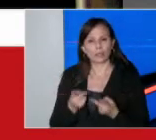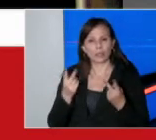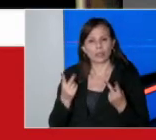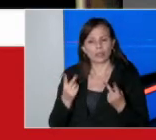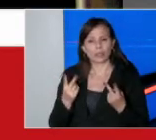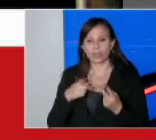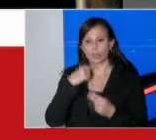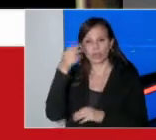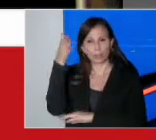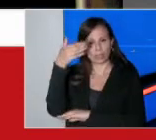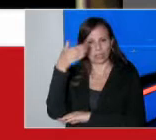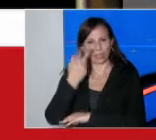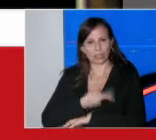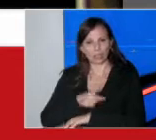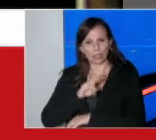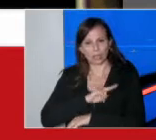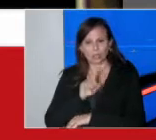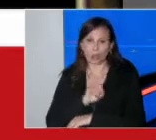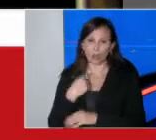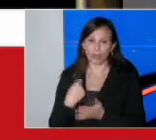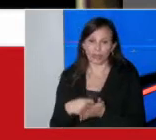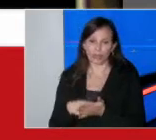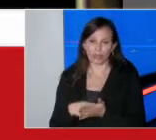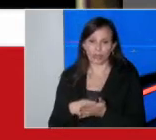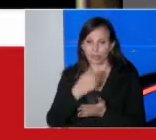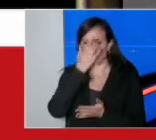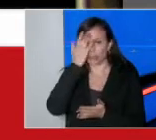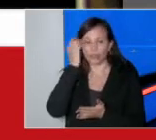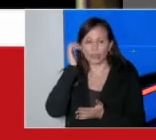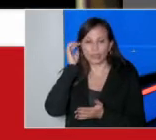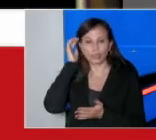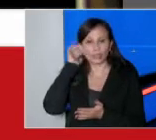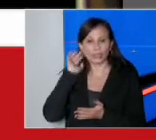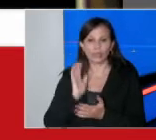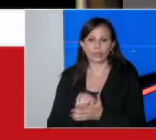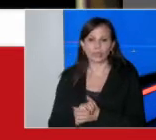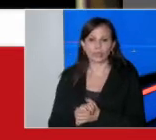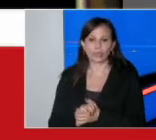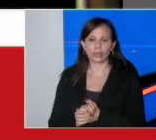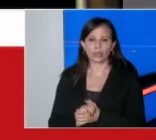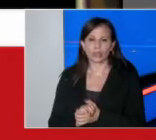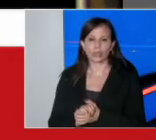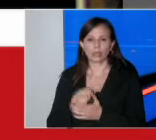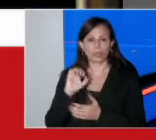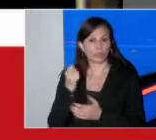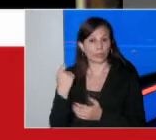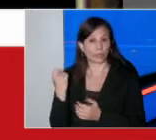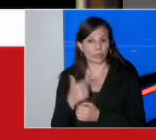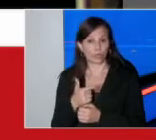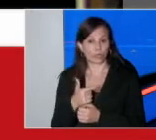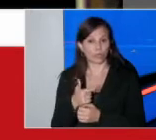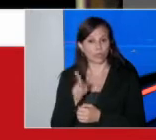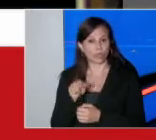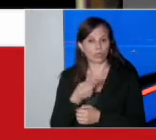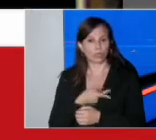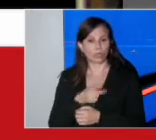להטיל על המדינה אחריות. זה לא עולה כסף, או כמעט ולא עולה כסף. כי אם היא משלמת, יש לה גם את